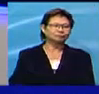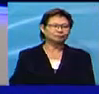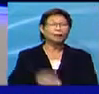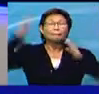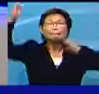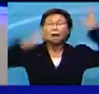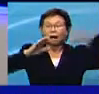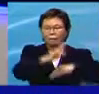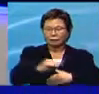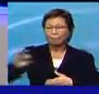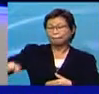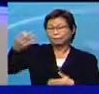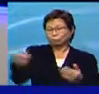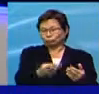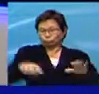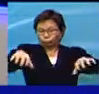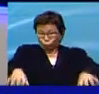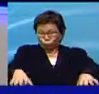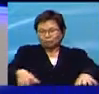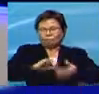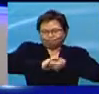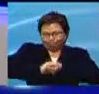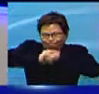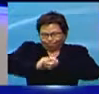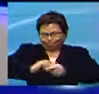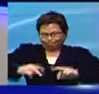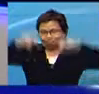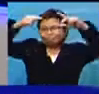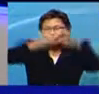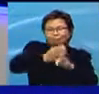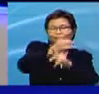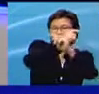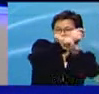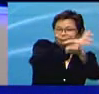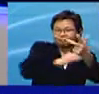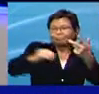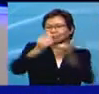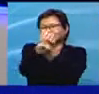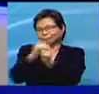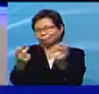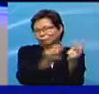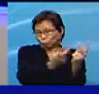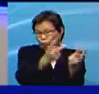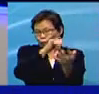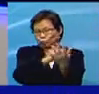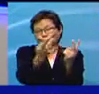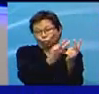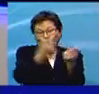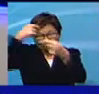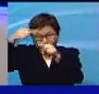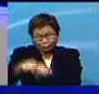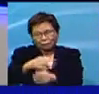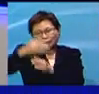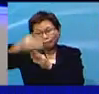Sementara itu, Malaysia dan Perancis sepakat untuk mempertingkatkan hubungan dua hala khususnya dalam bidang pertahanan dan keselamatan. Perkara tersebut dicapai